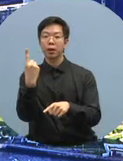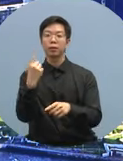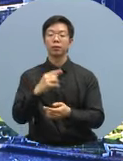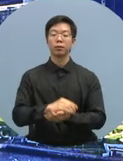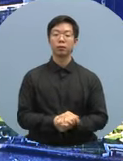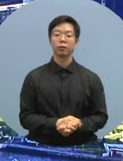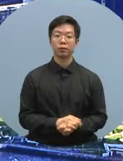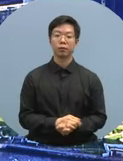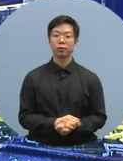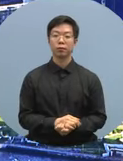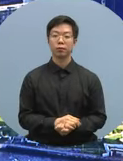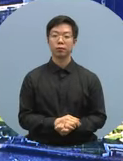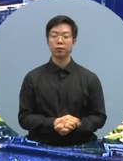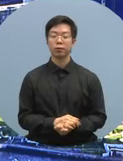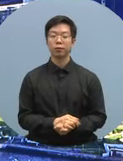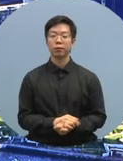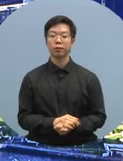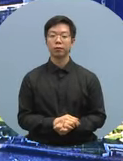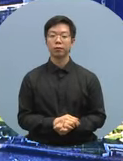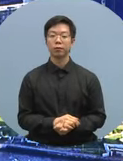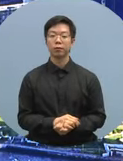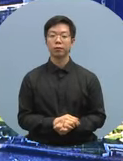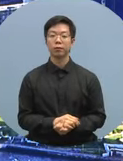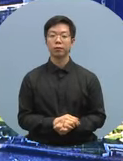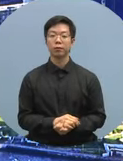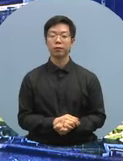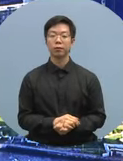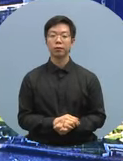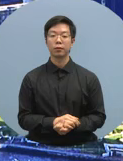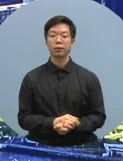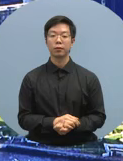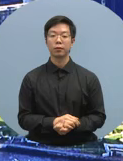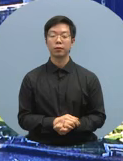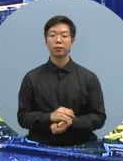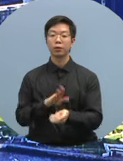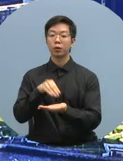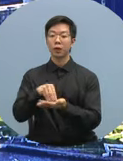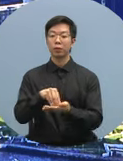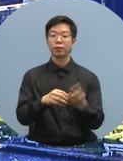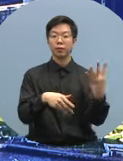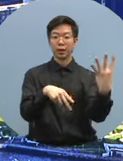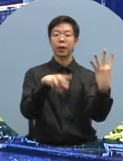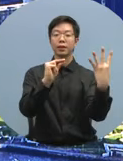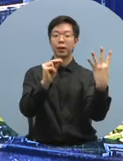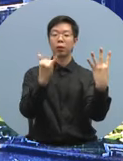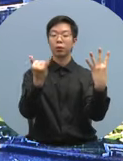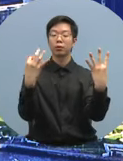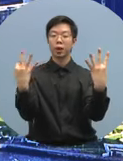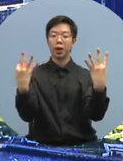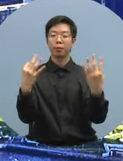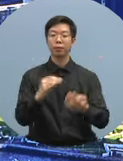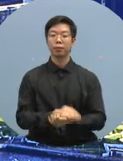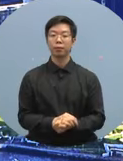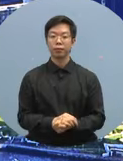係一個即同琴日我哋有一位個案係一個4763咧，